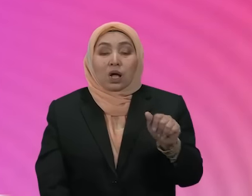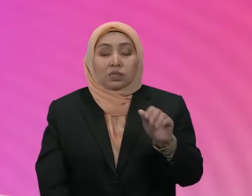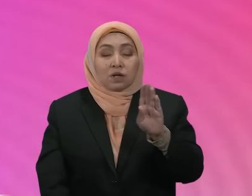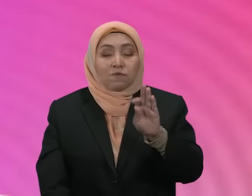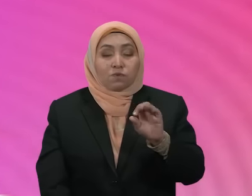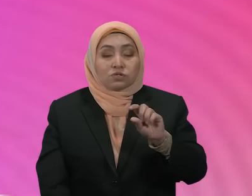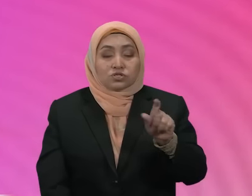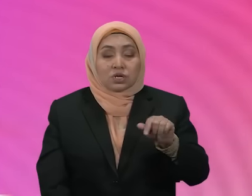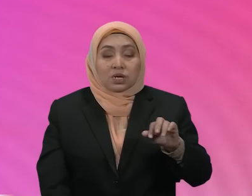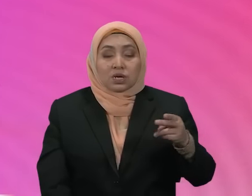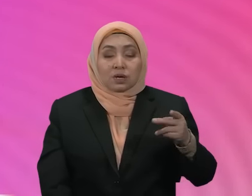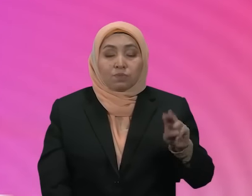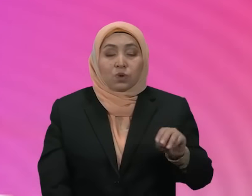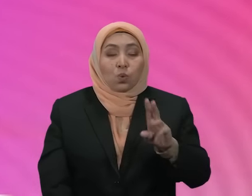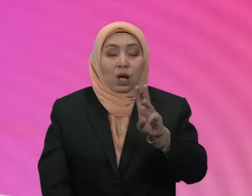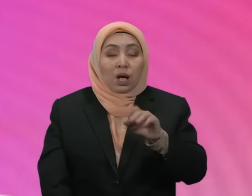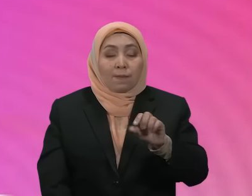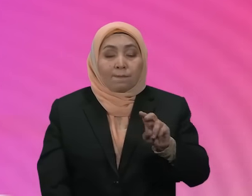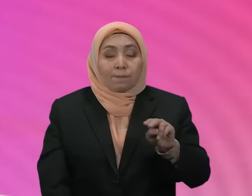وَأَنفُسِهِمْ